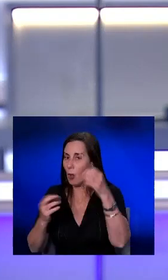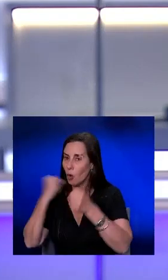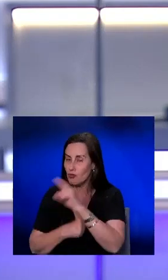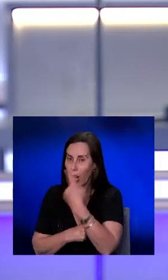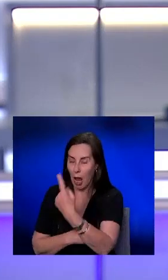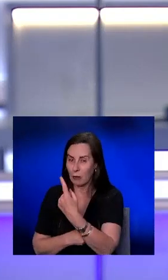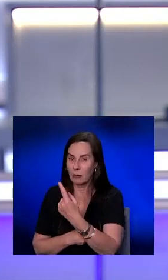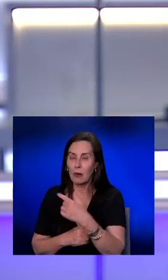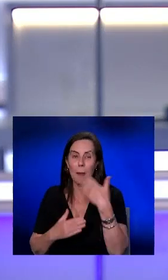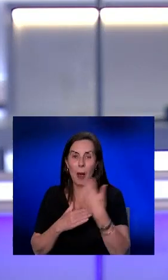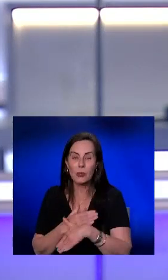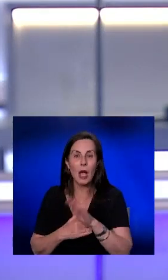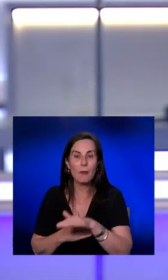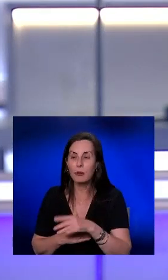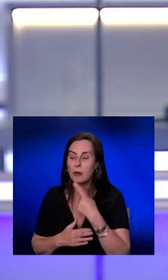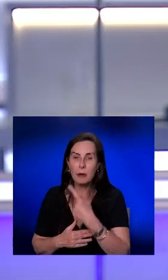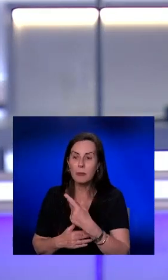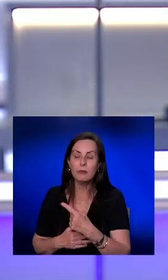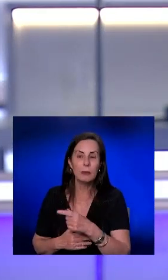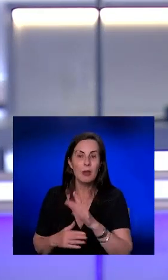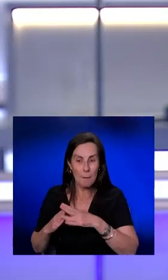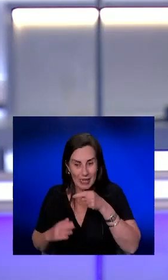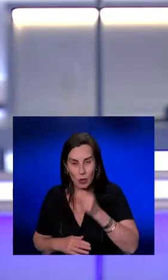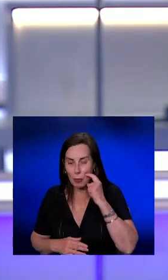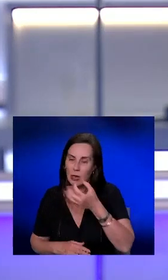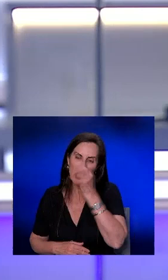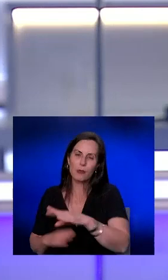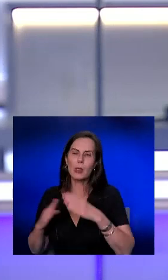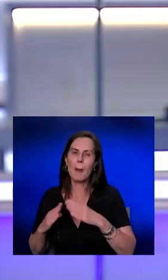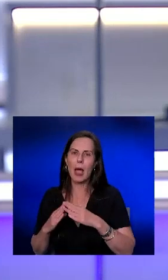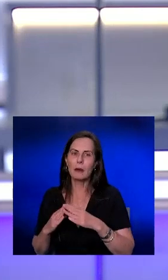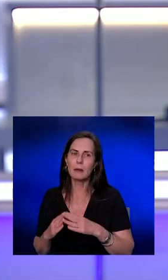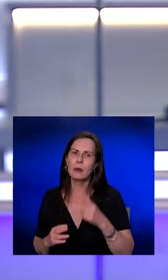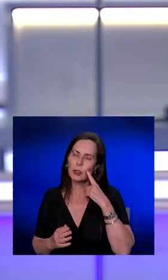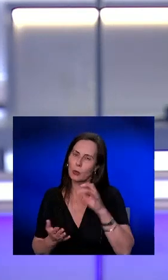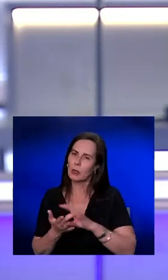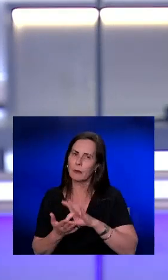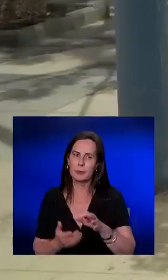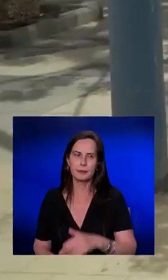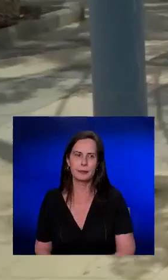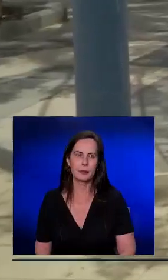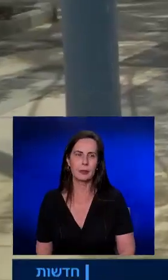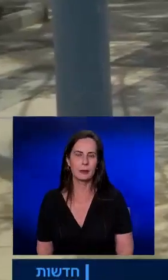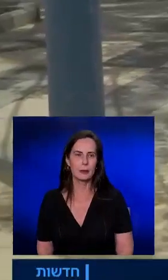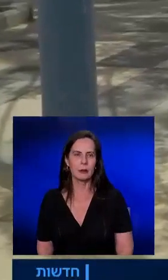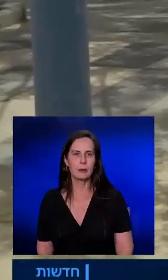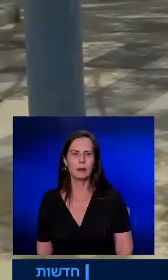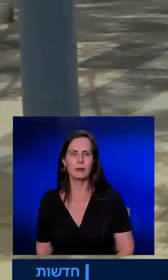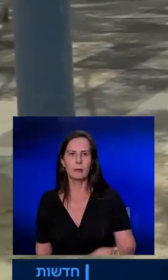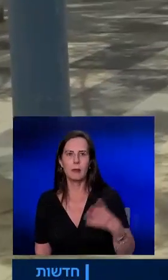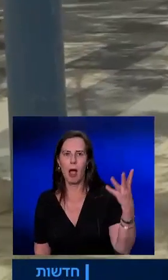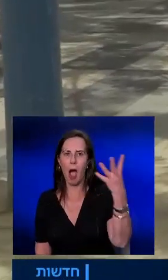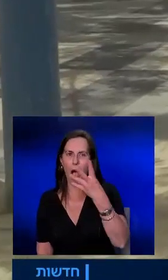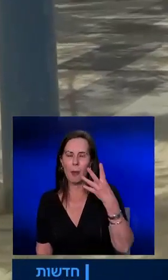מהם, ולבסוף אף אילצו אותם בעלי הדירה ששכרו לעזוב אותם מיד. חן ביאר עם הפרטים. אחמד, פאדי,